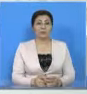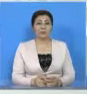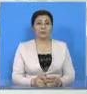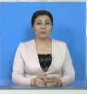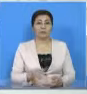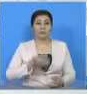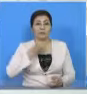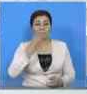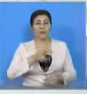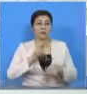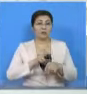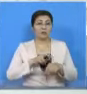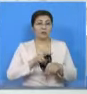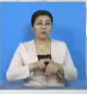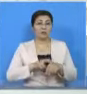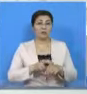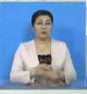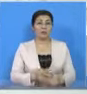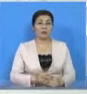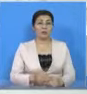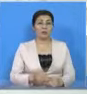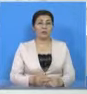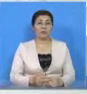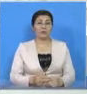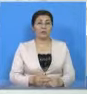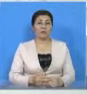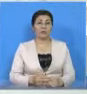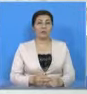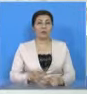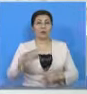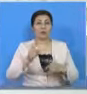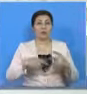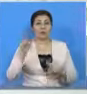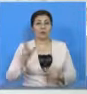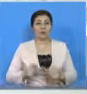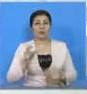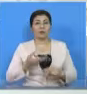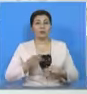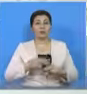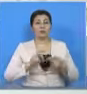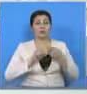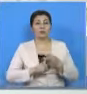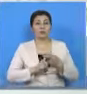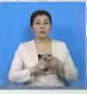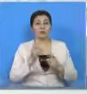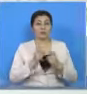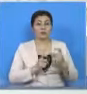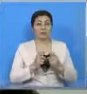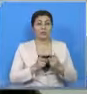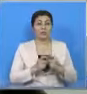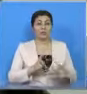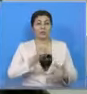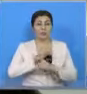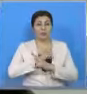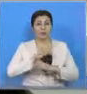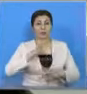жақсы дәрігерлеріміз, таныс ағайын жолдастарымыз осы күреспен індетпен күресеміз деп ойнайып болып